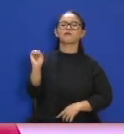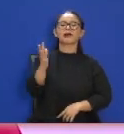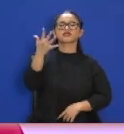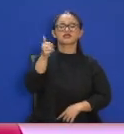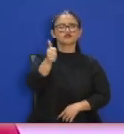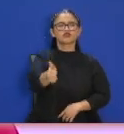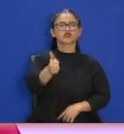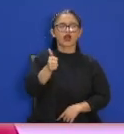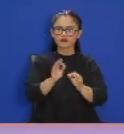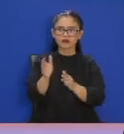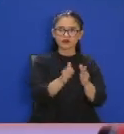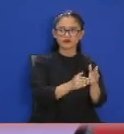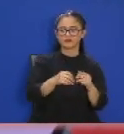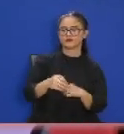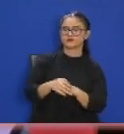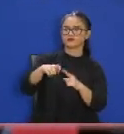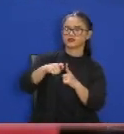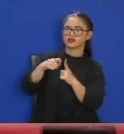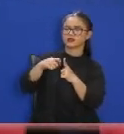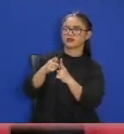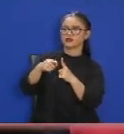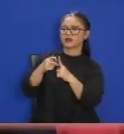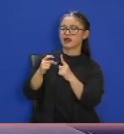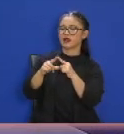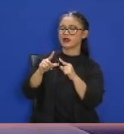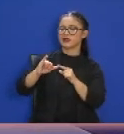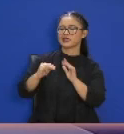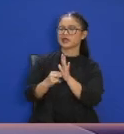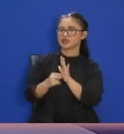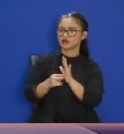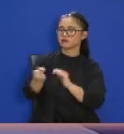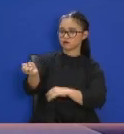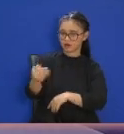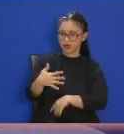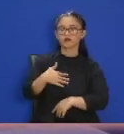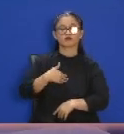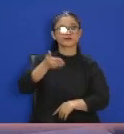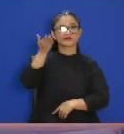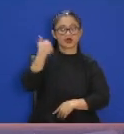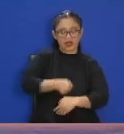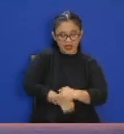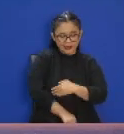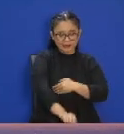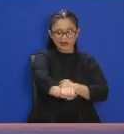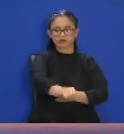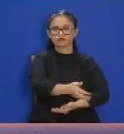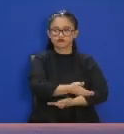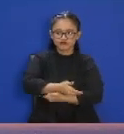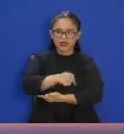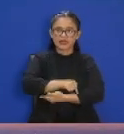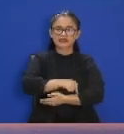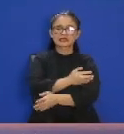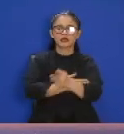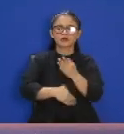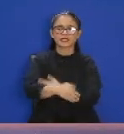Kalau Kalin gimana ceritanya? Kalau saya udah dari lahir. Terus habis itu saya itu pas